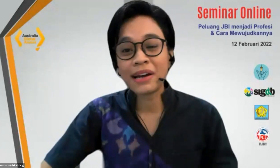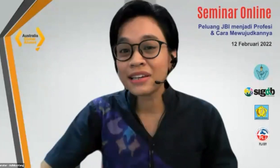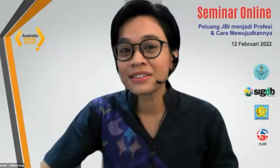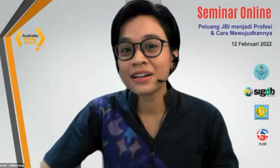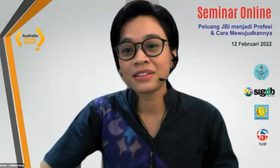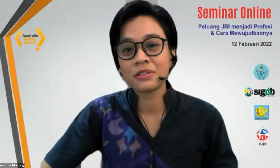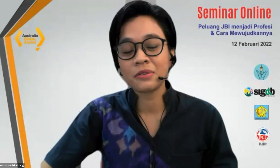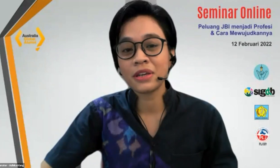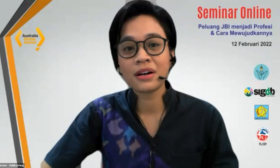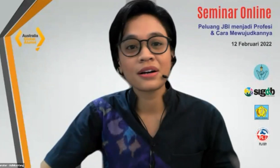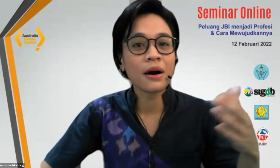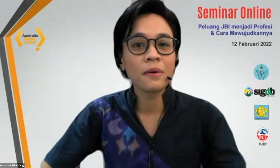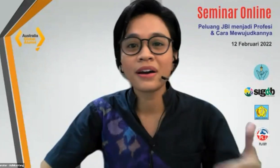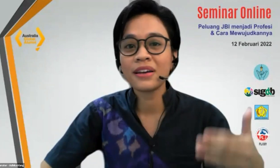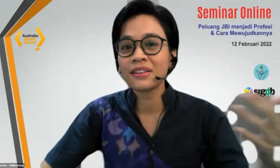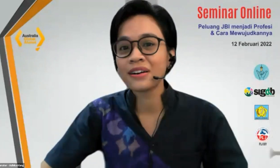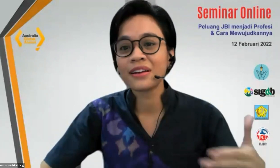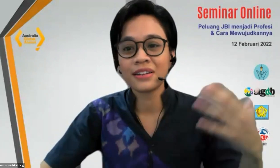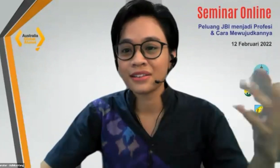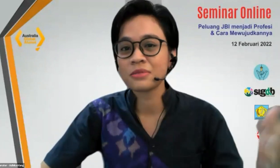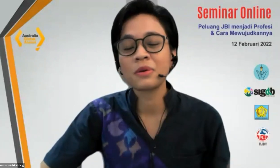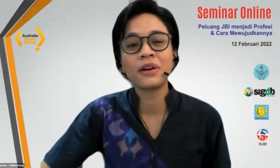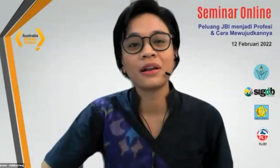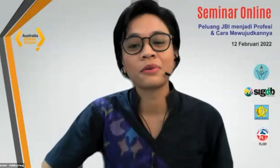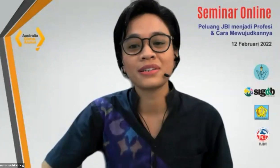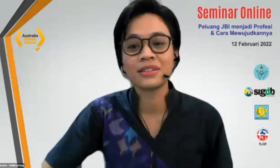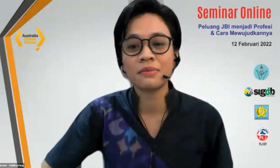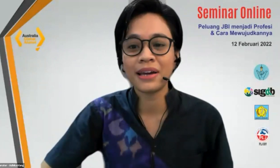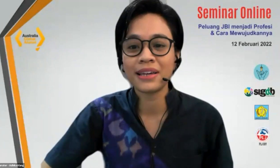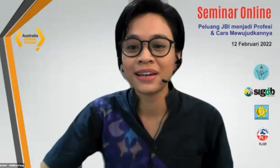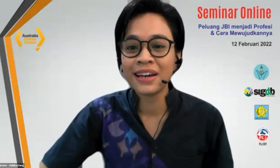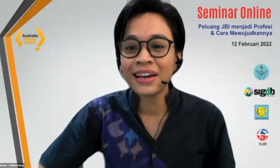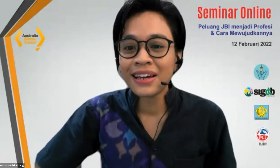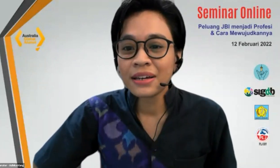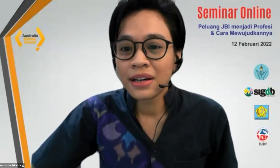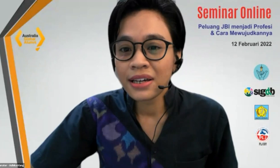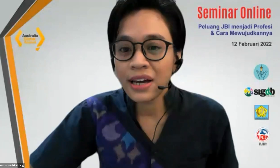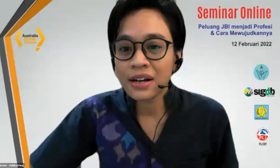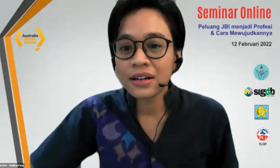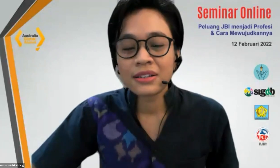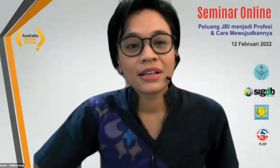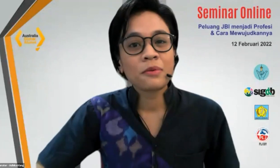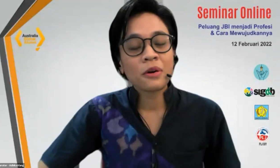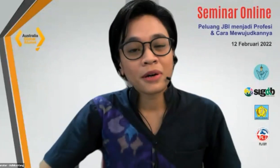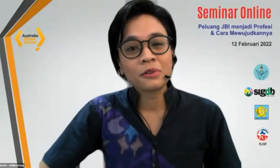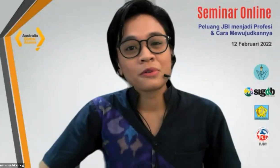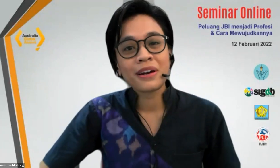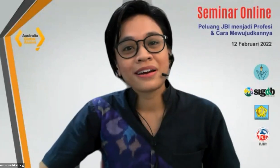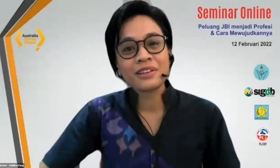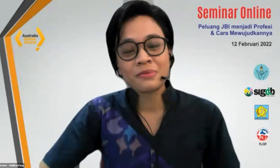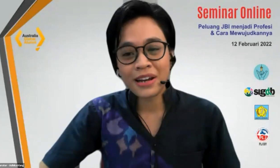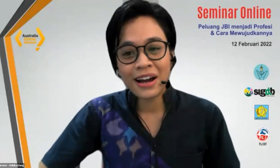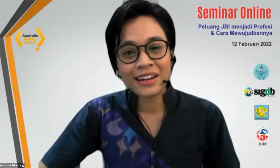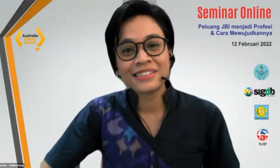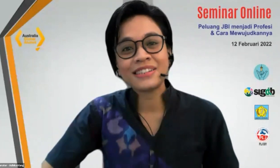berjalan dengan baik segala sesuatunya gawai internet dan kita semua boleh dalam kondisi baik ya salam hormat untuk